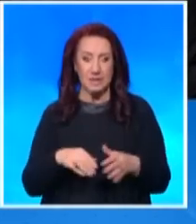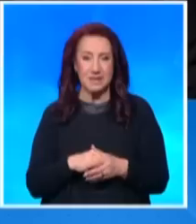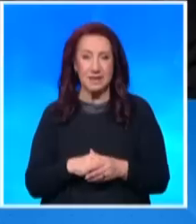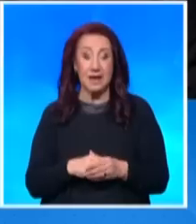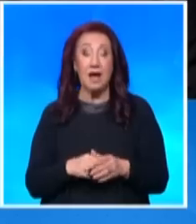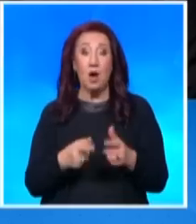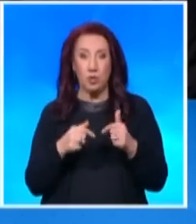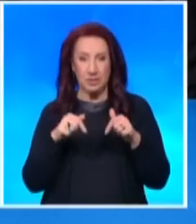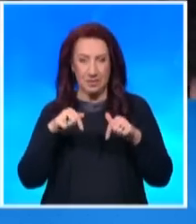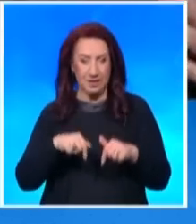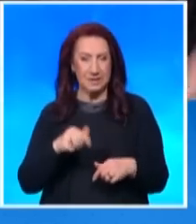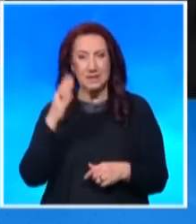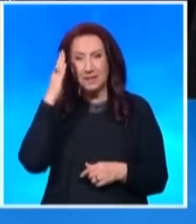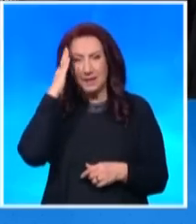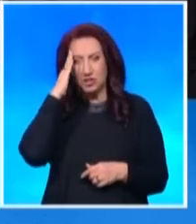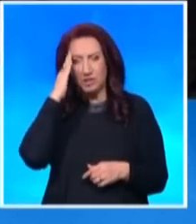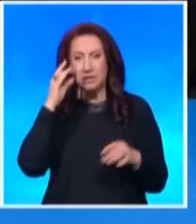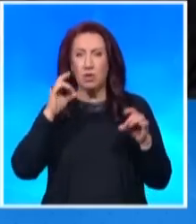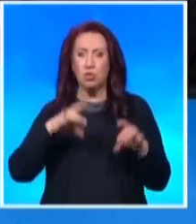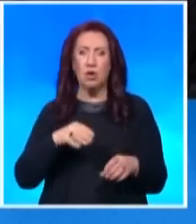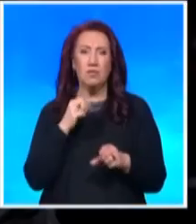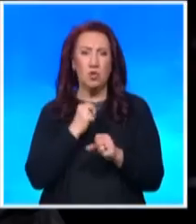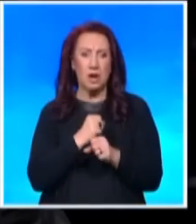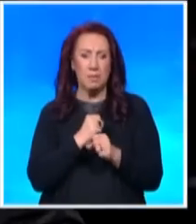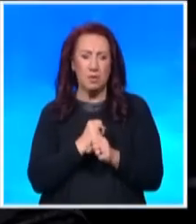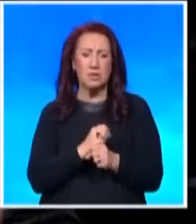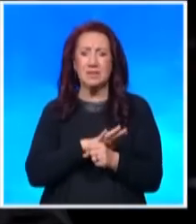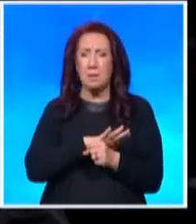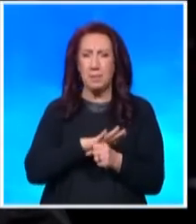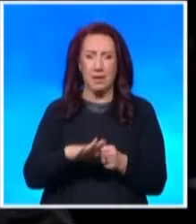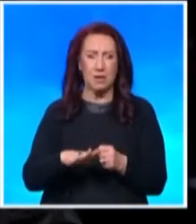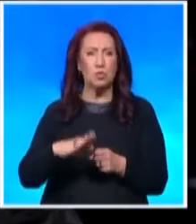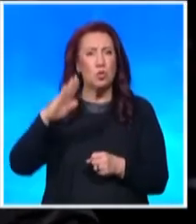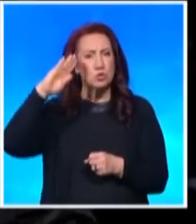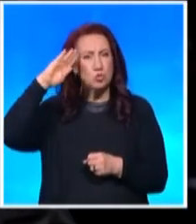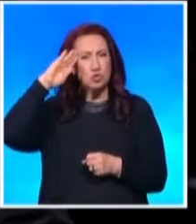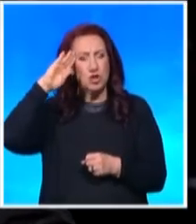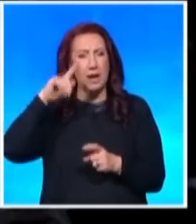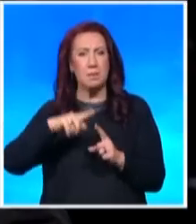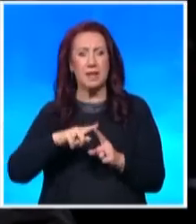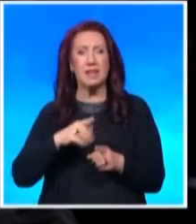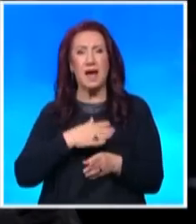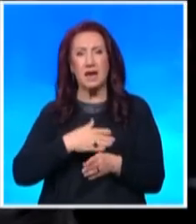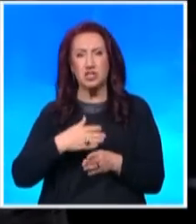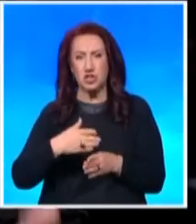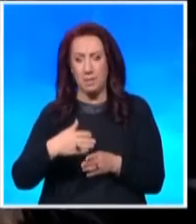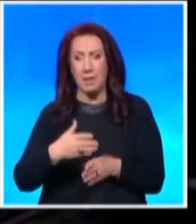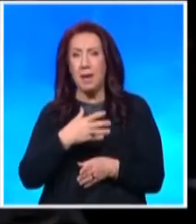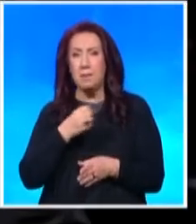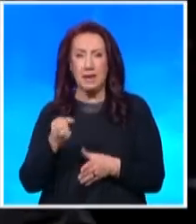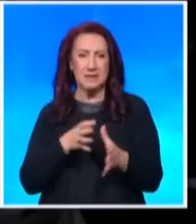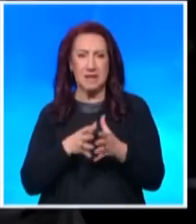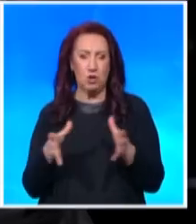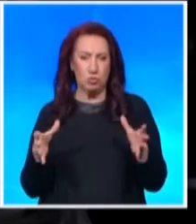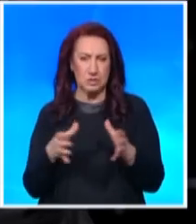От днес държавата отново работи изцяло на служебен режим, без народно събрание и с втори служебен кабинет,